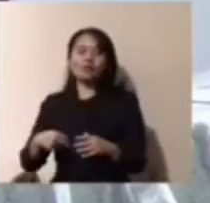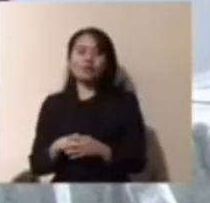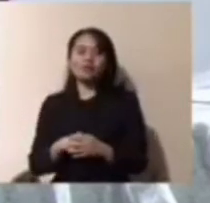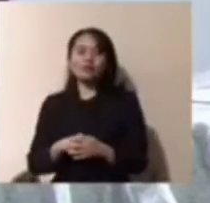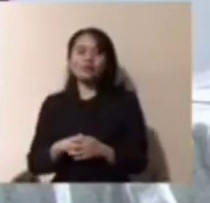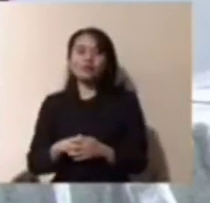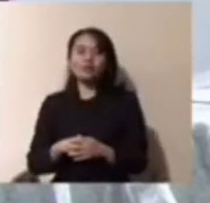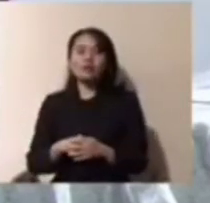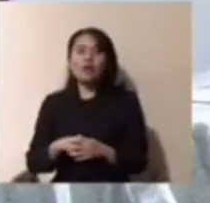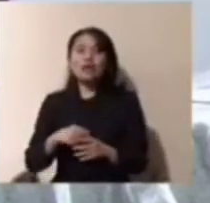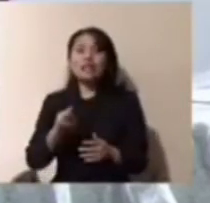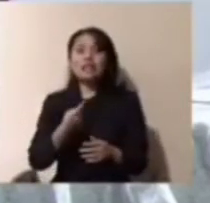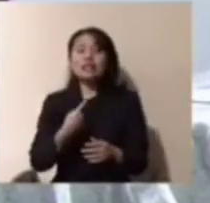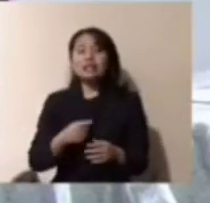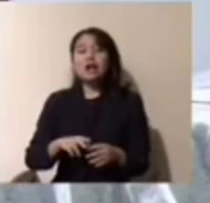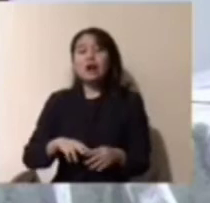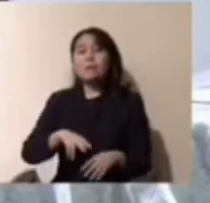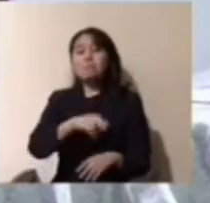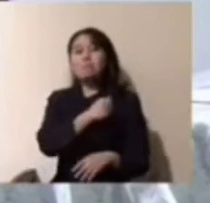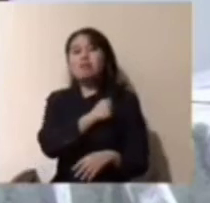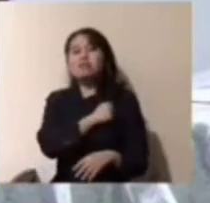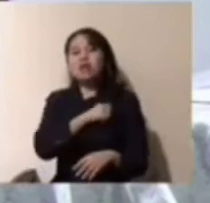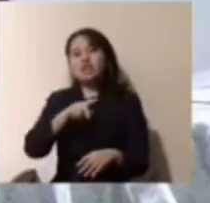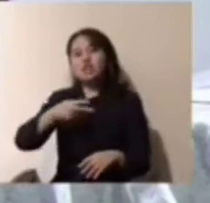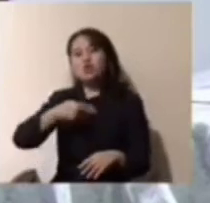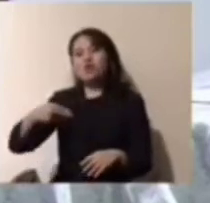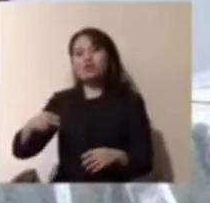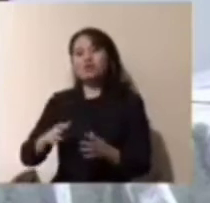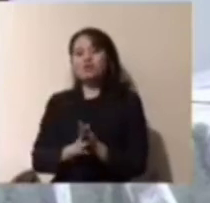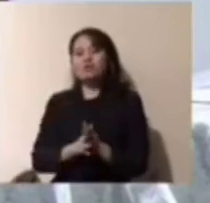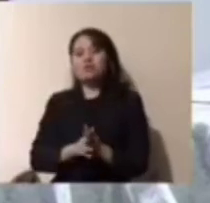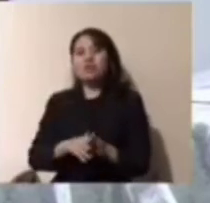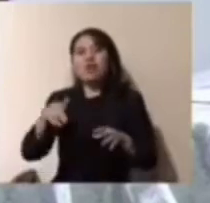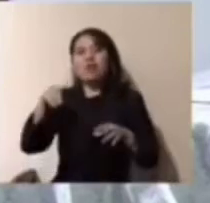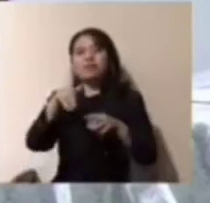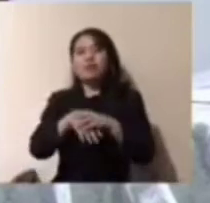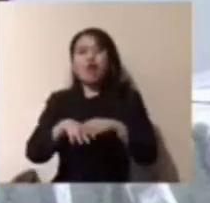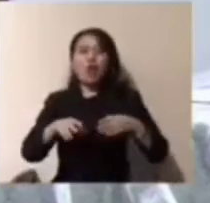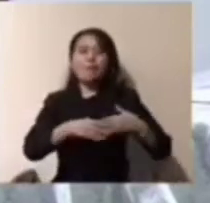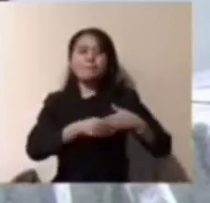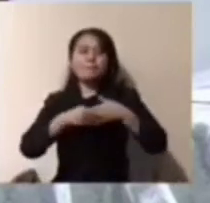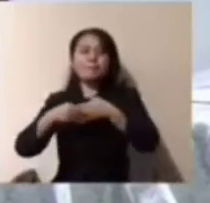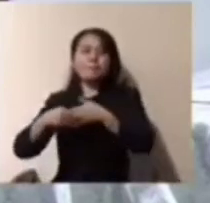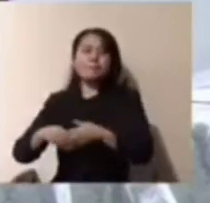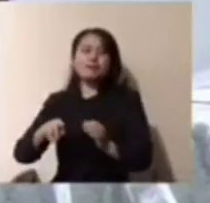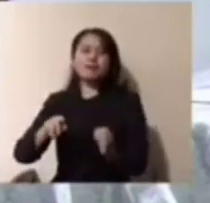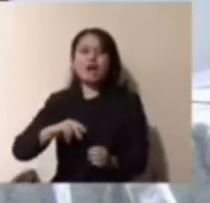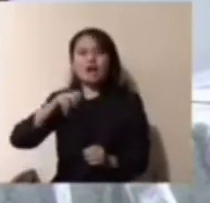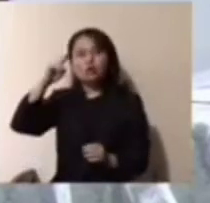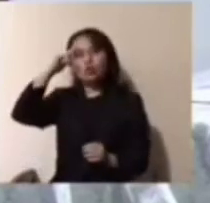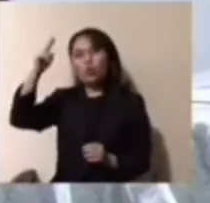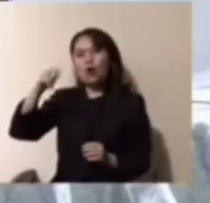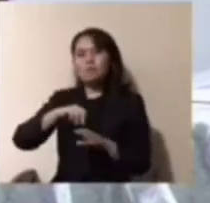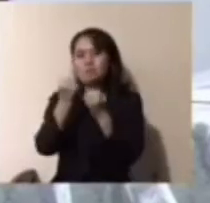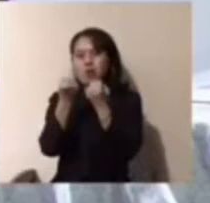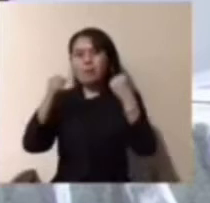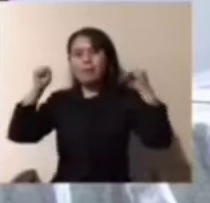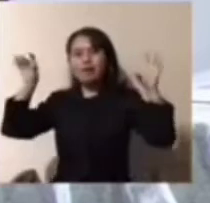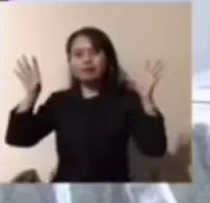kita sebagai bangsa berada di dalam bimbingan Tuhan Sang Pembebas.